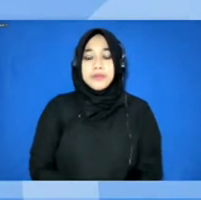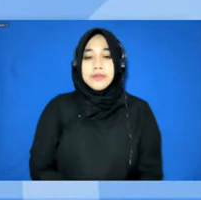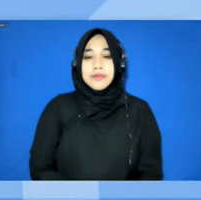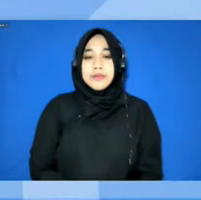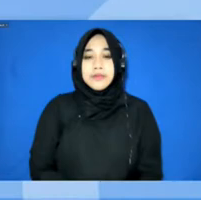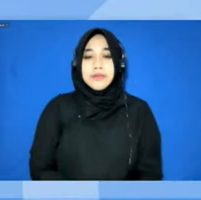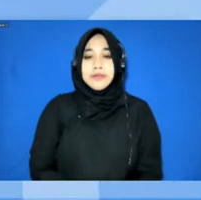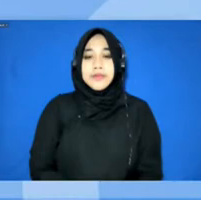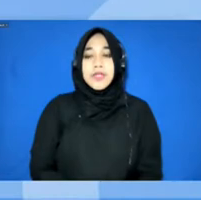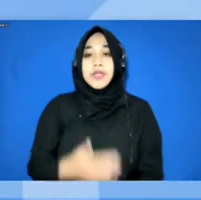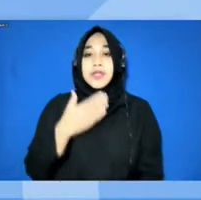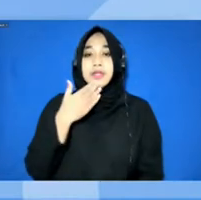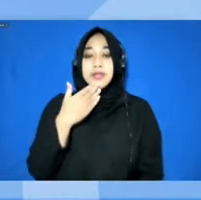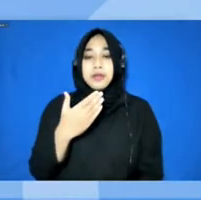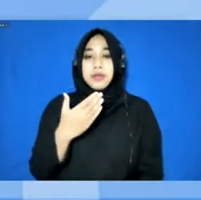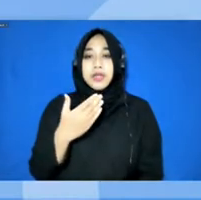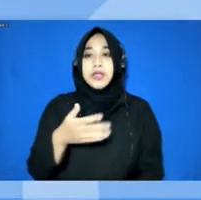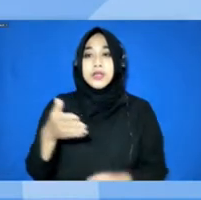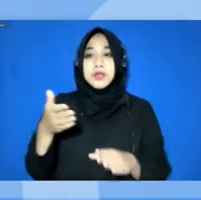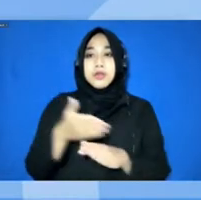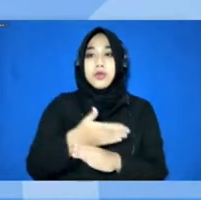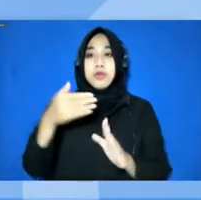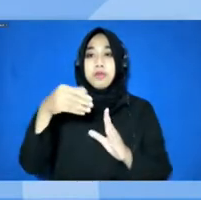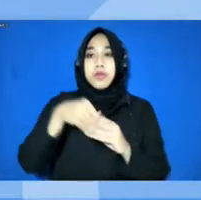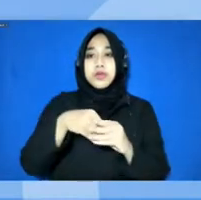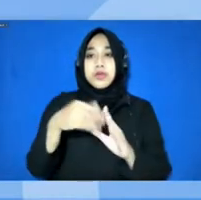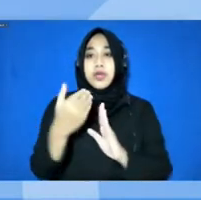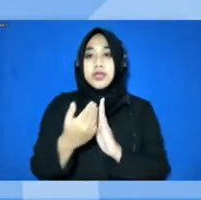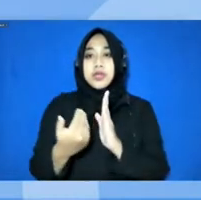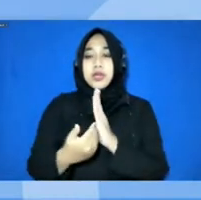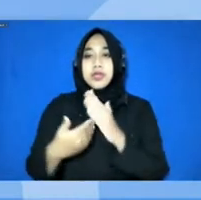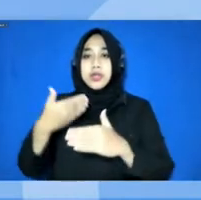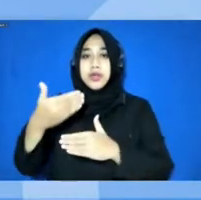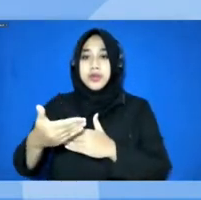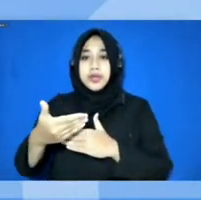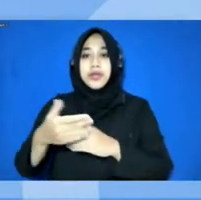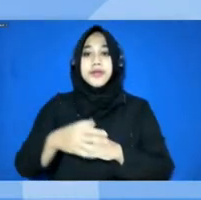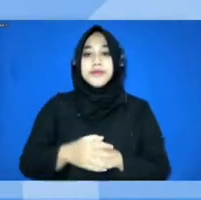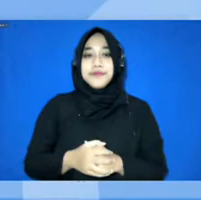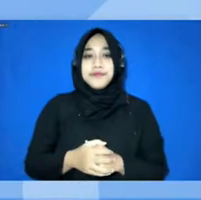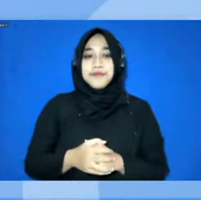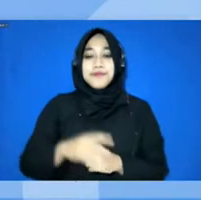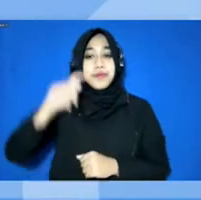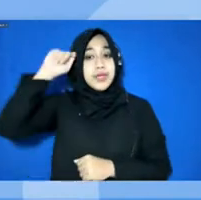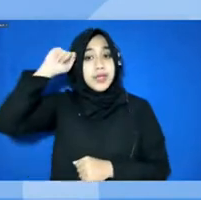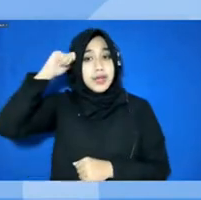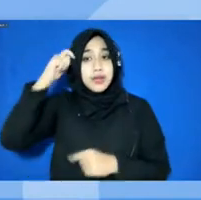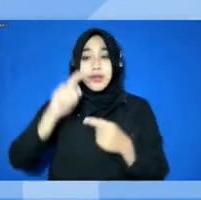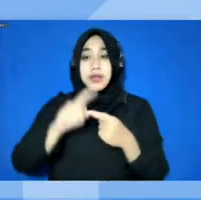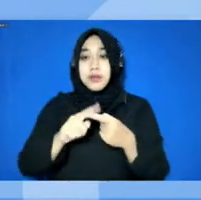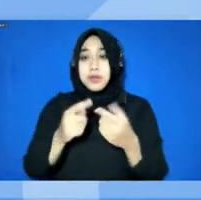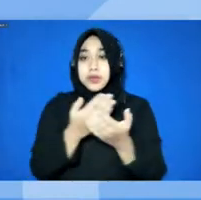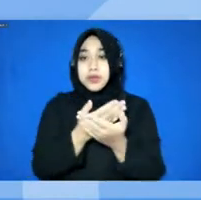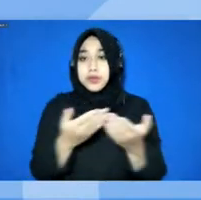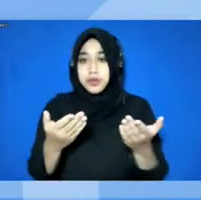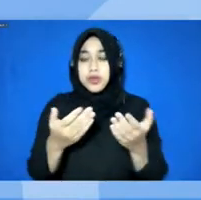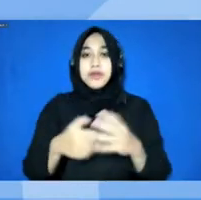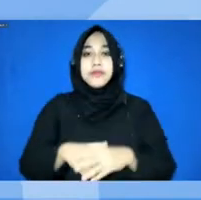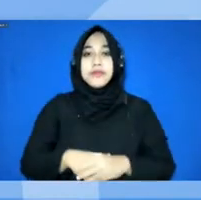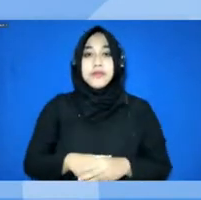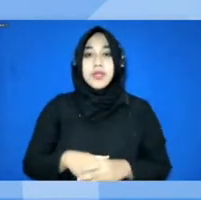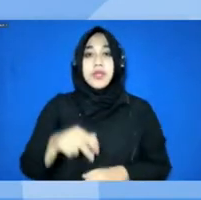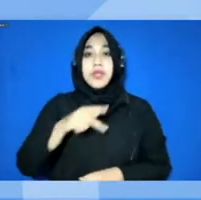Baik, terima kasih. Sebelum masuk ke sesi berikutnya, kami ingin mengingatkan kepada hadirin sekalian bahwa